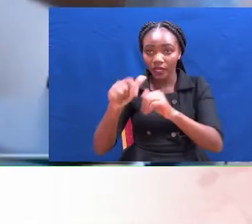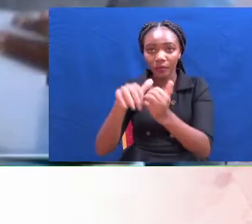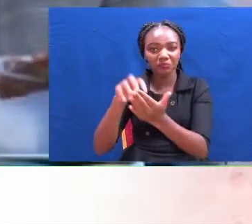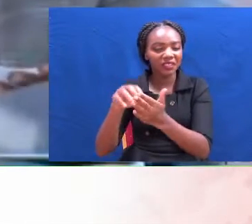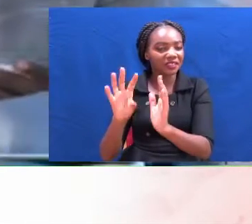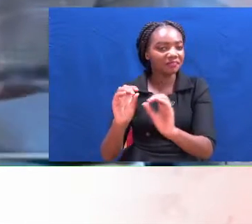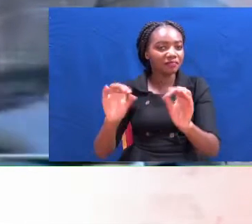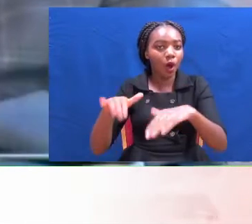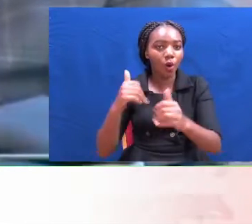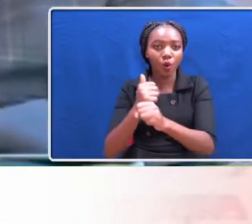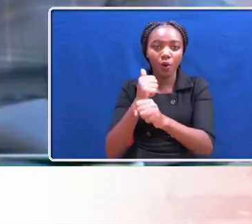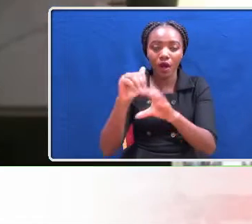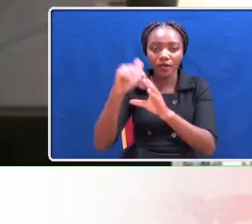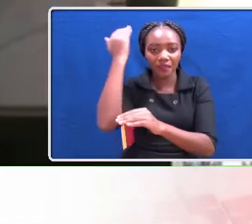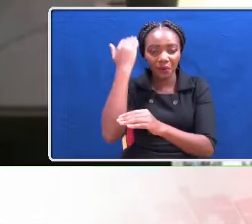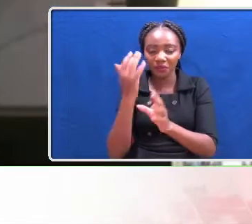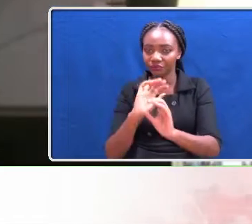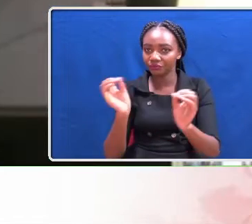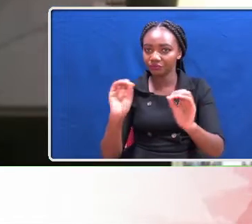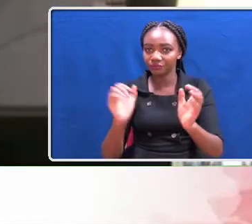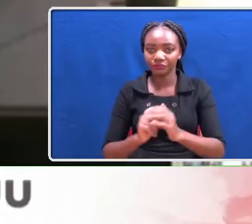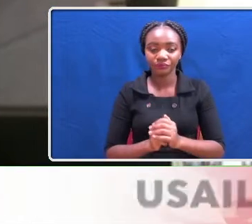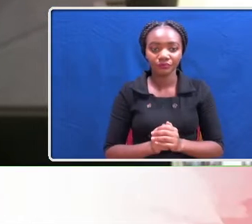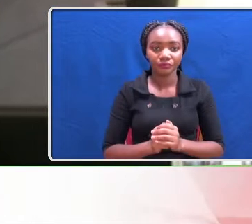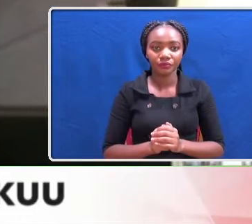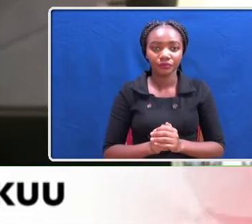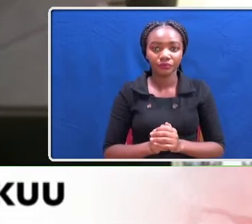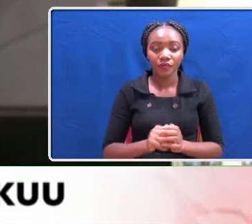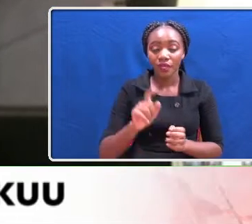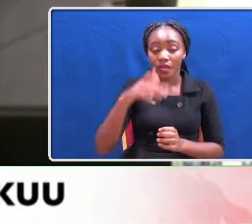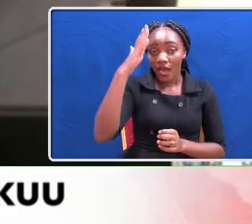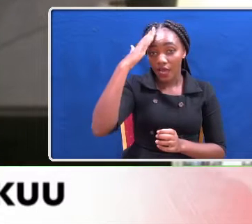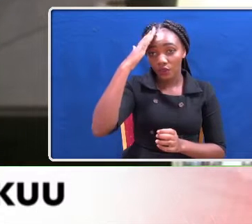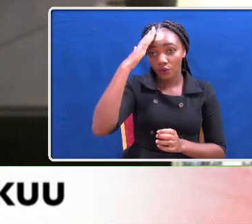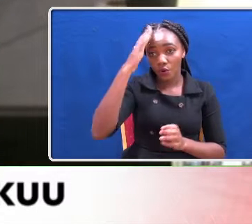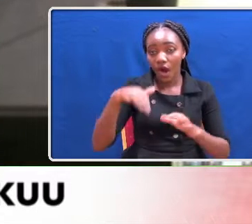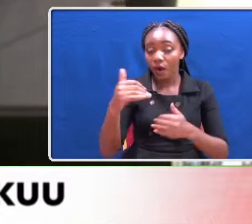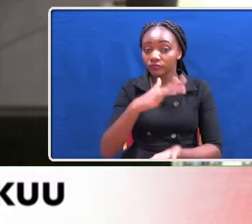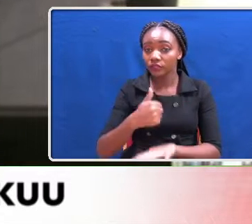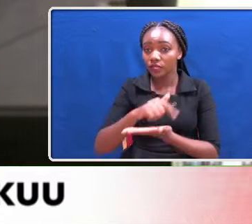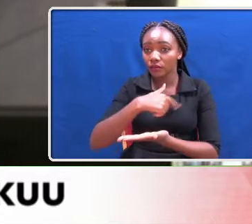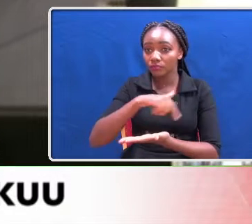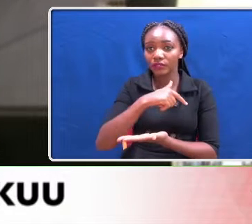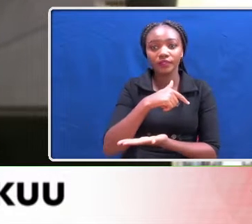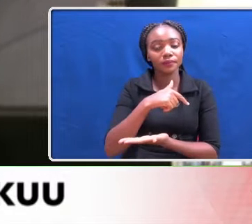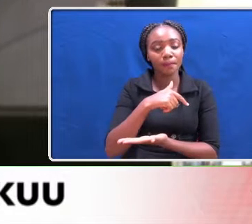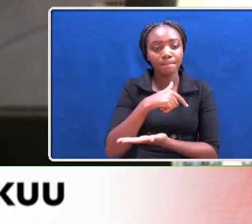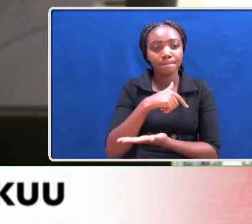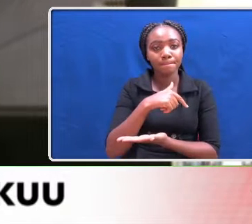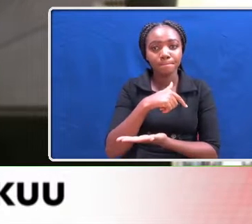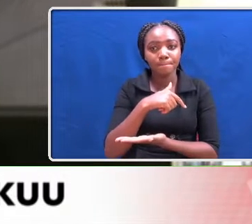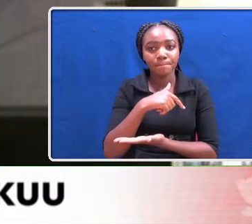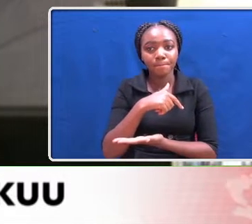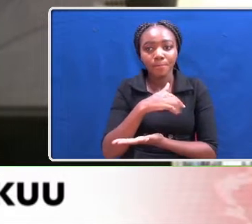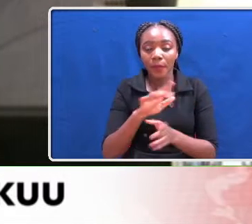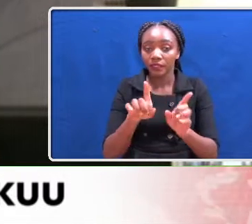kufanya kazi mahakamani. And you know what it has contributed to being where we